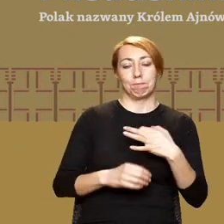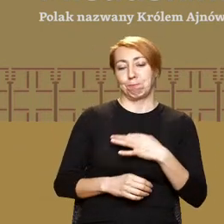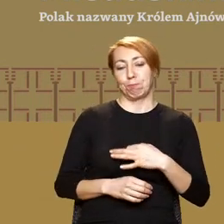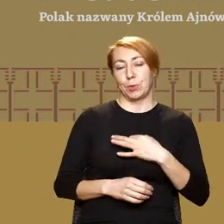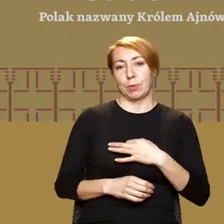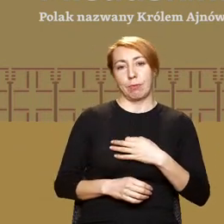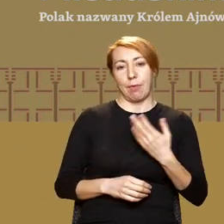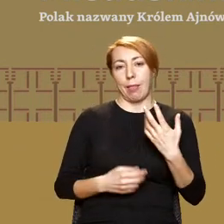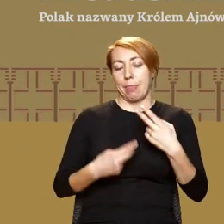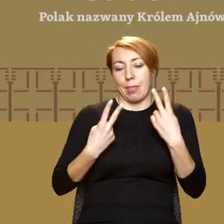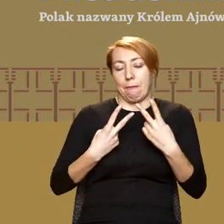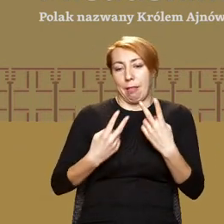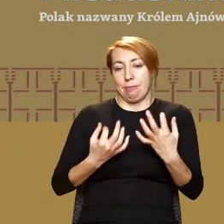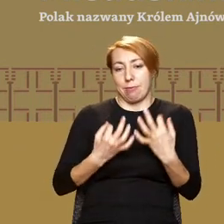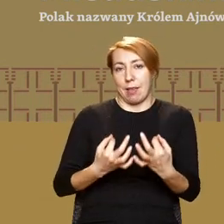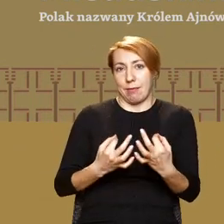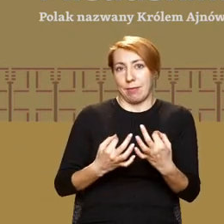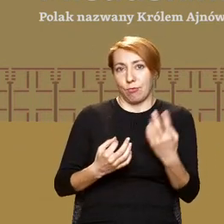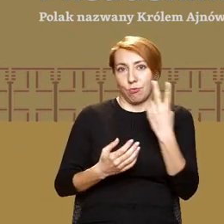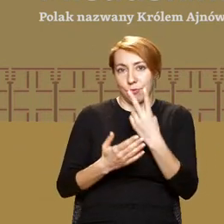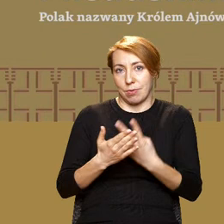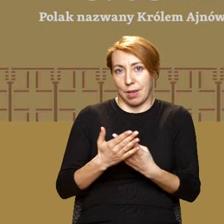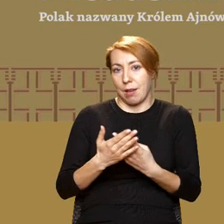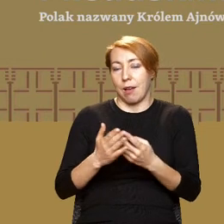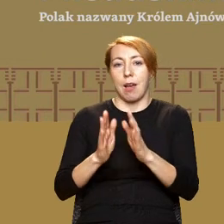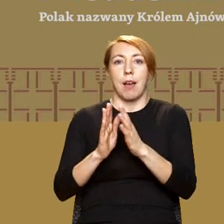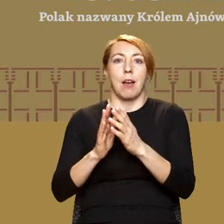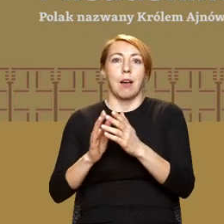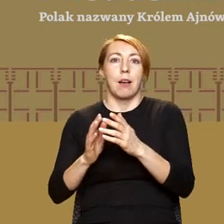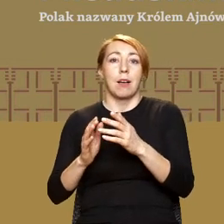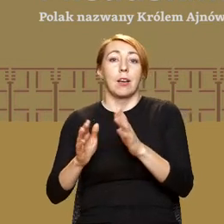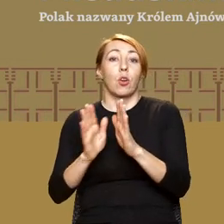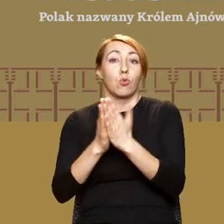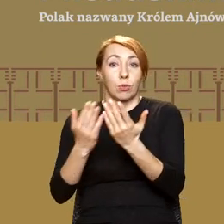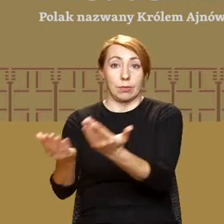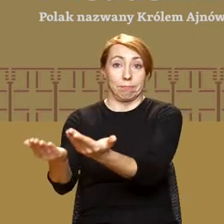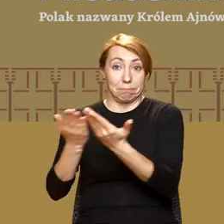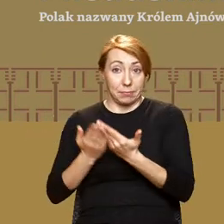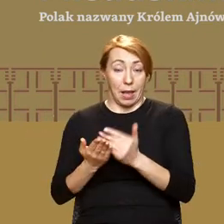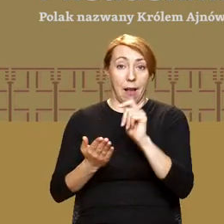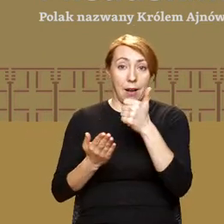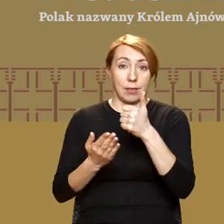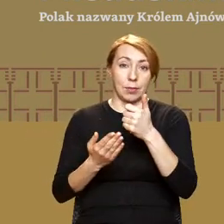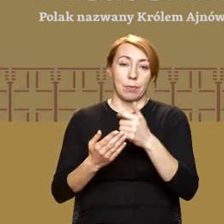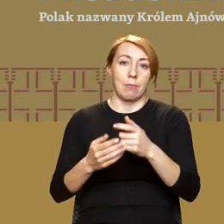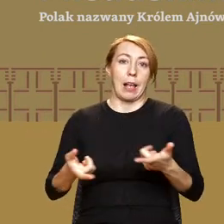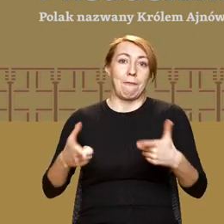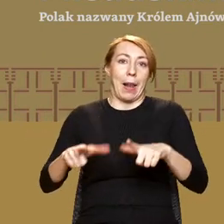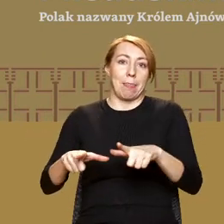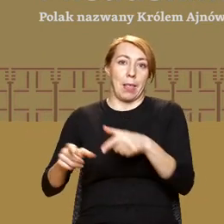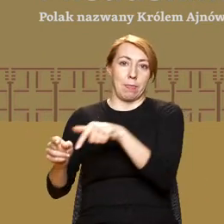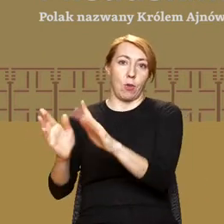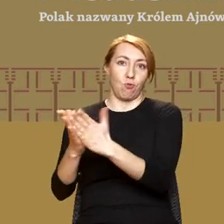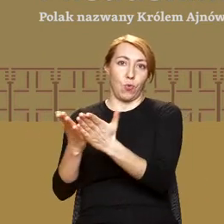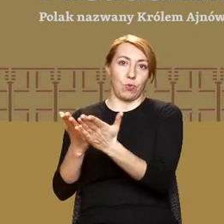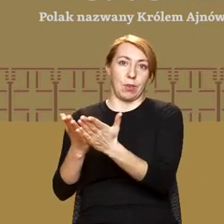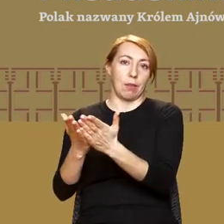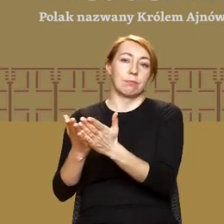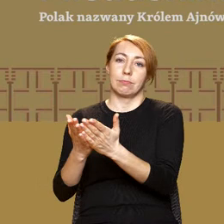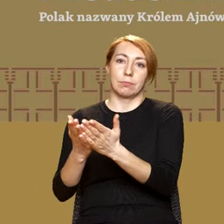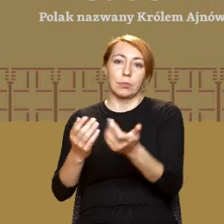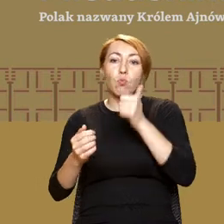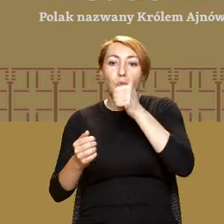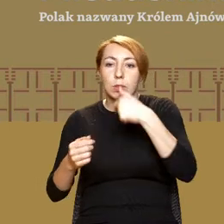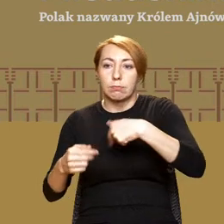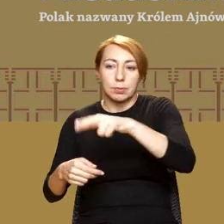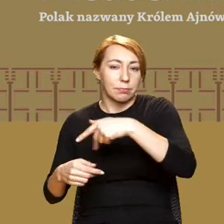że to pani czytała i pani chce znowu czytać. Kwarantanna książek jest 4 dni, więc do tej samej książki mogłam wrócić za 4 dni. Więc